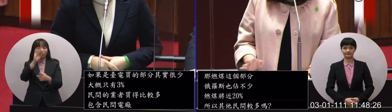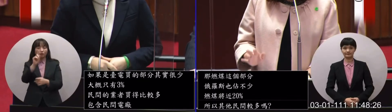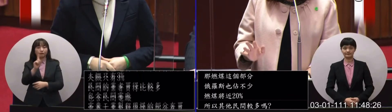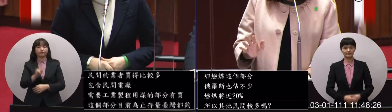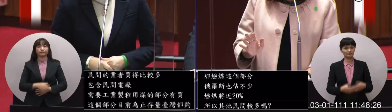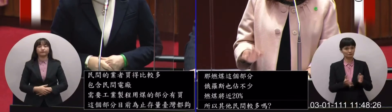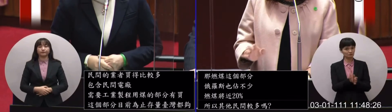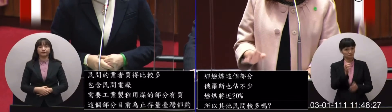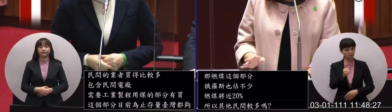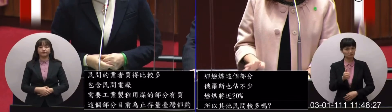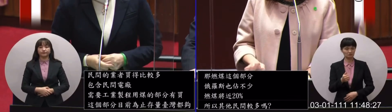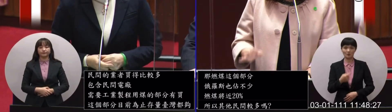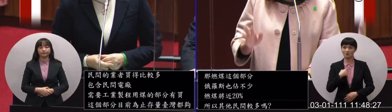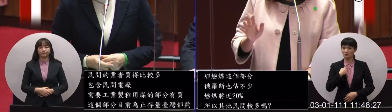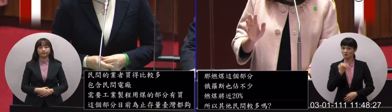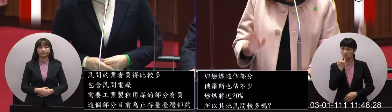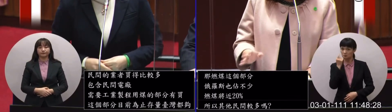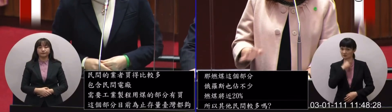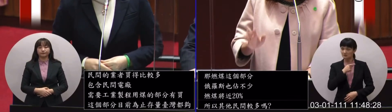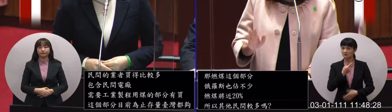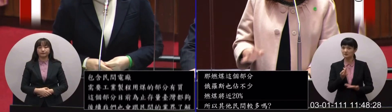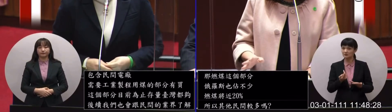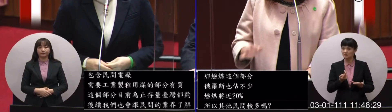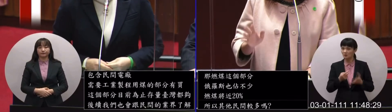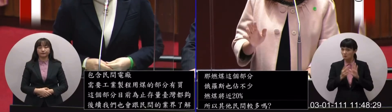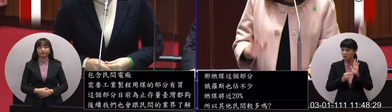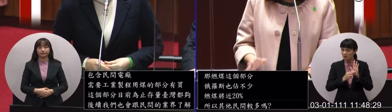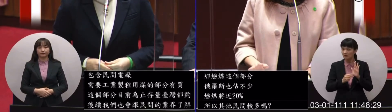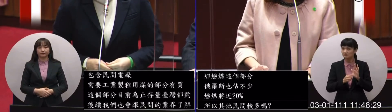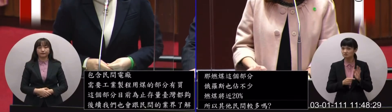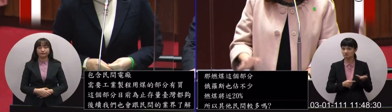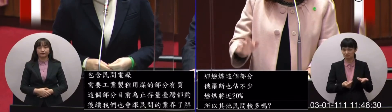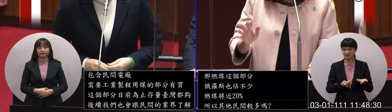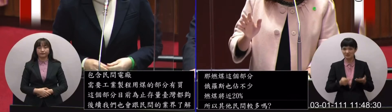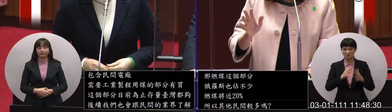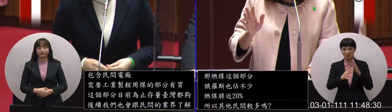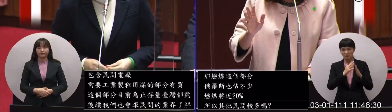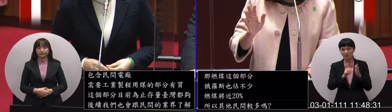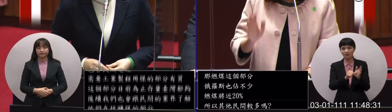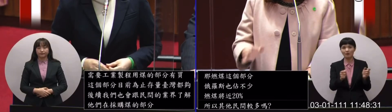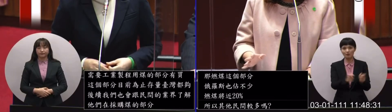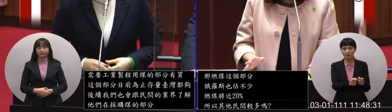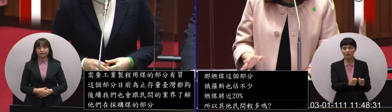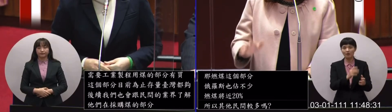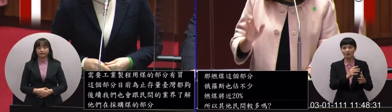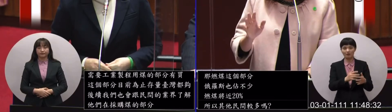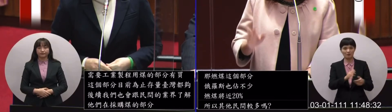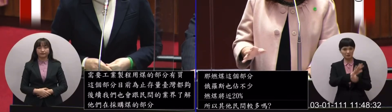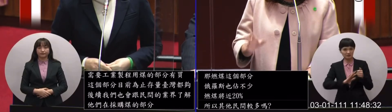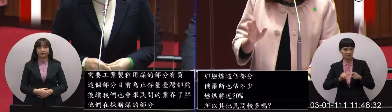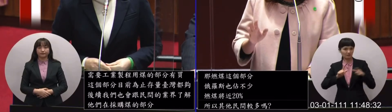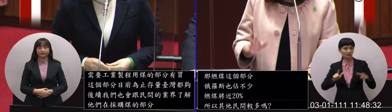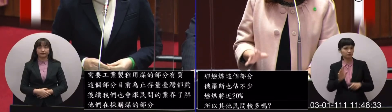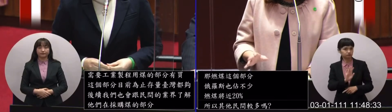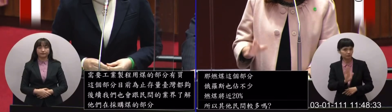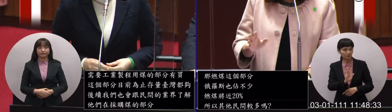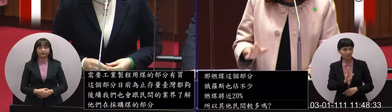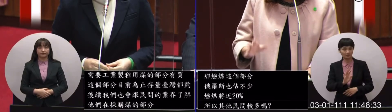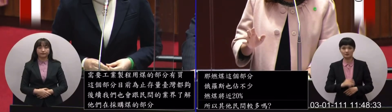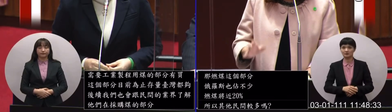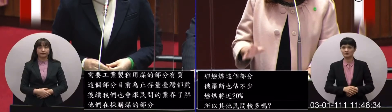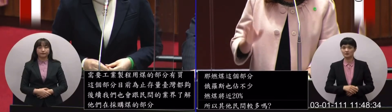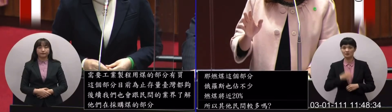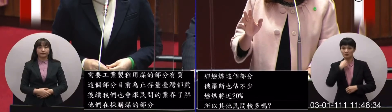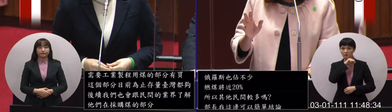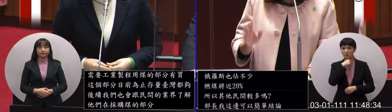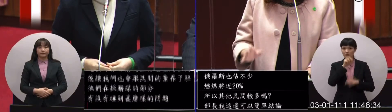以保定我这边也当简单结论说，暂时这个战争啊，卖拖个伤长啊，卖影响个伤大，让国内的电价不